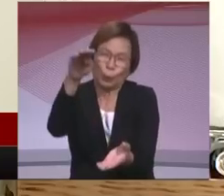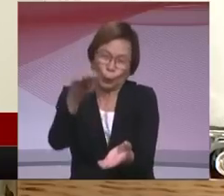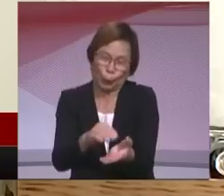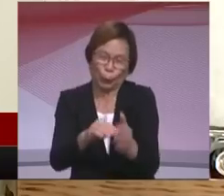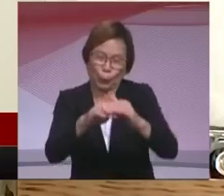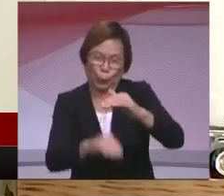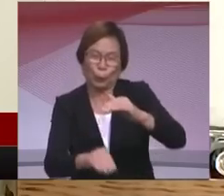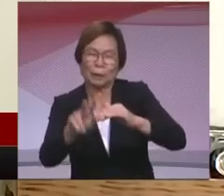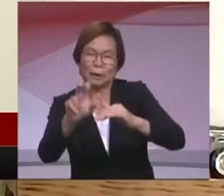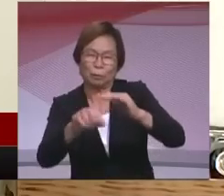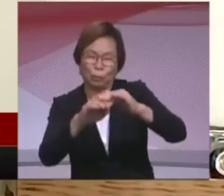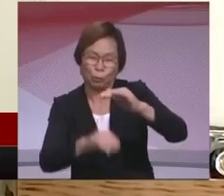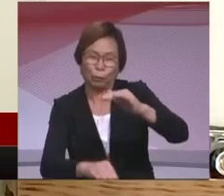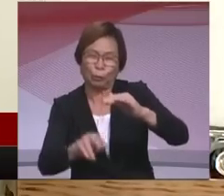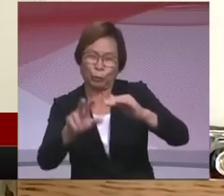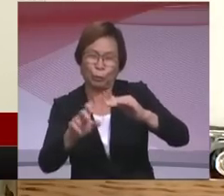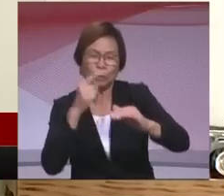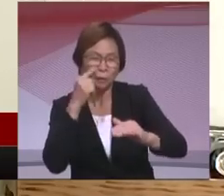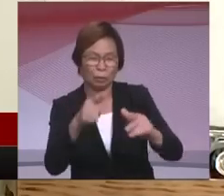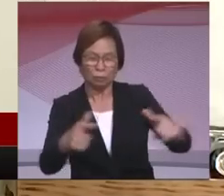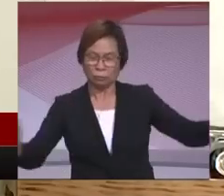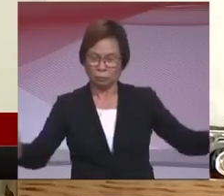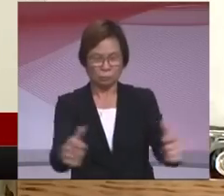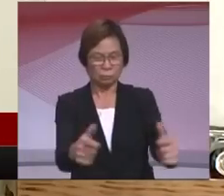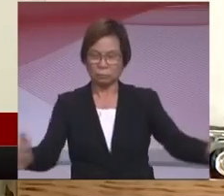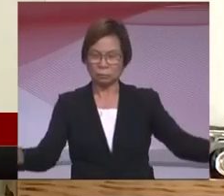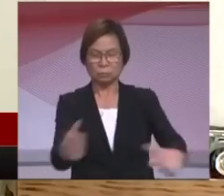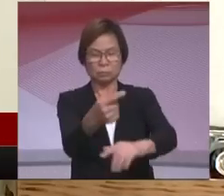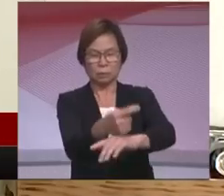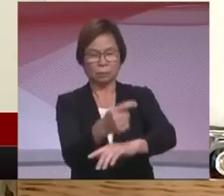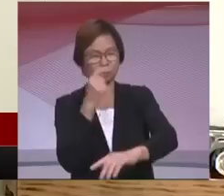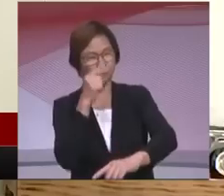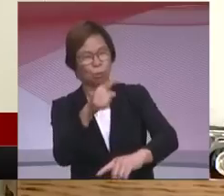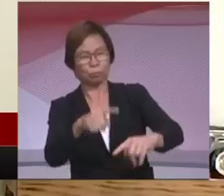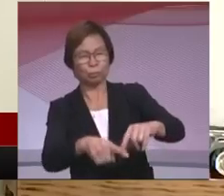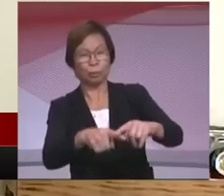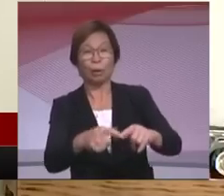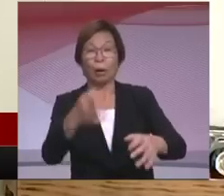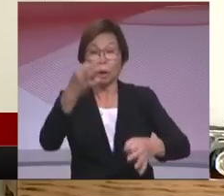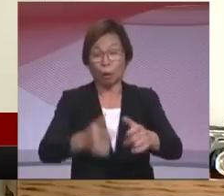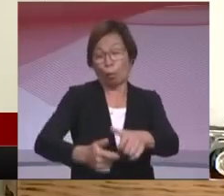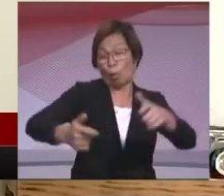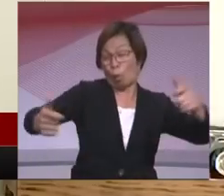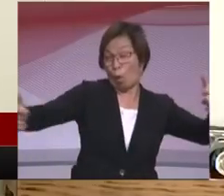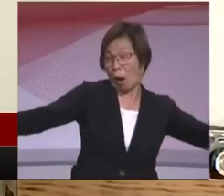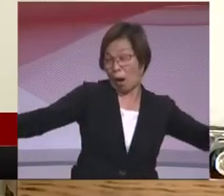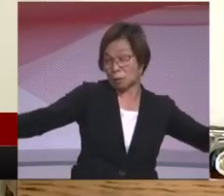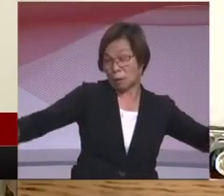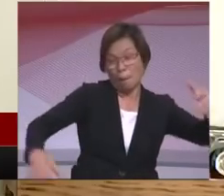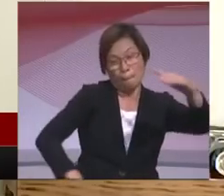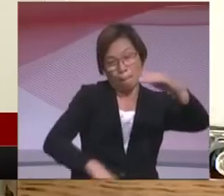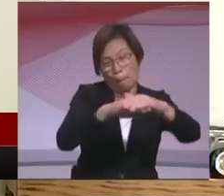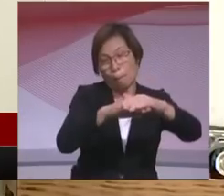daripada 30 berdasarkan lantai, keluasan lantai kuil. Walau mana pun, seluas mana kuil pun, maksimum